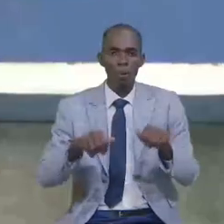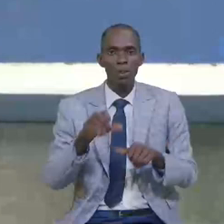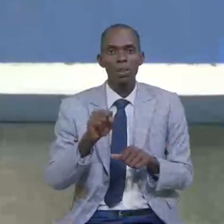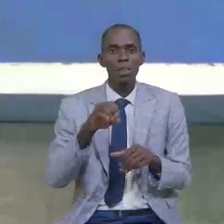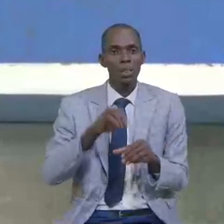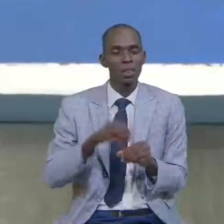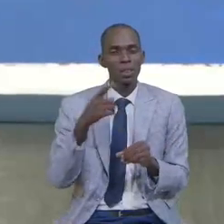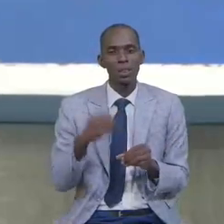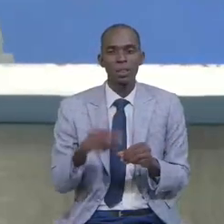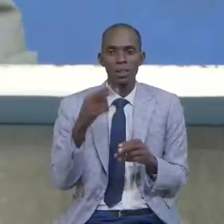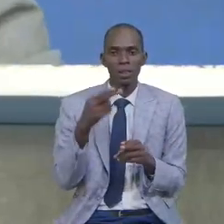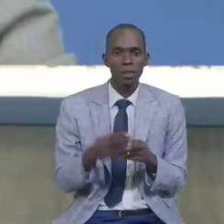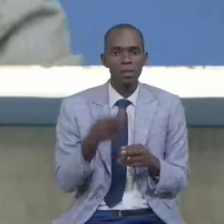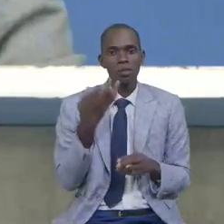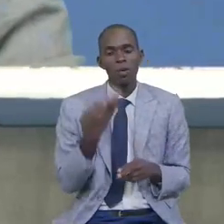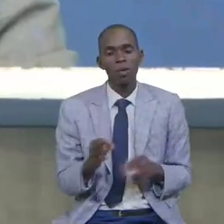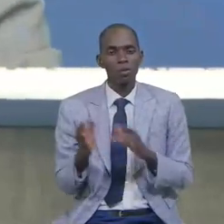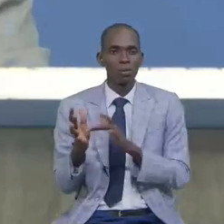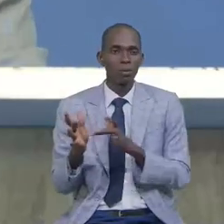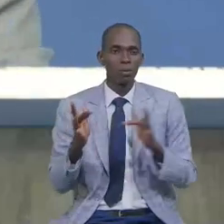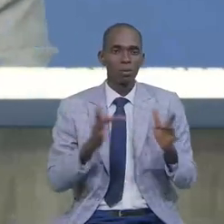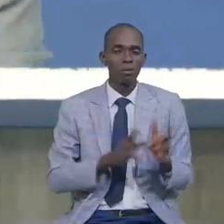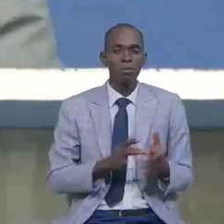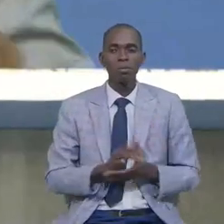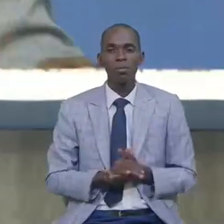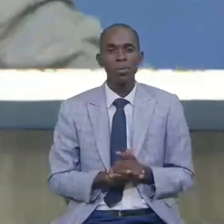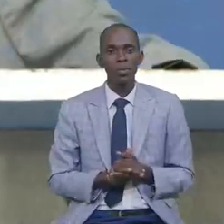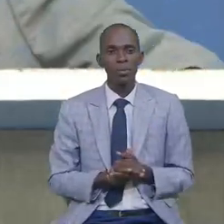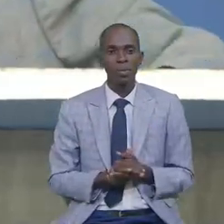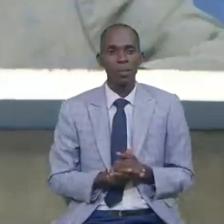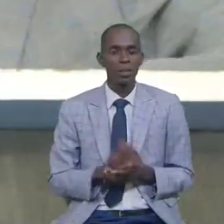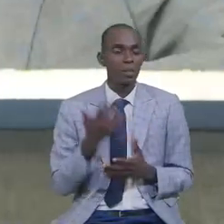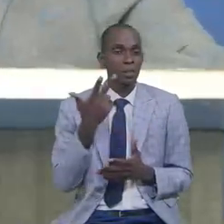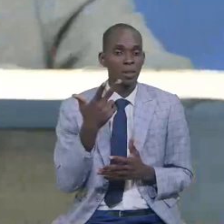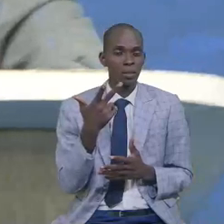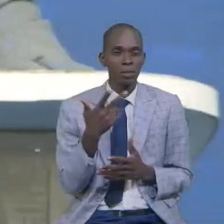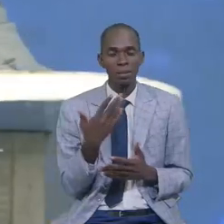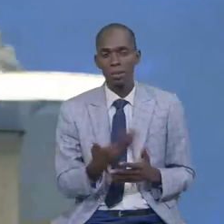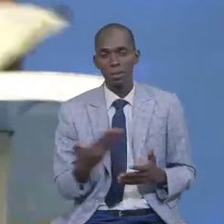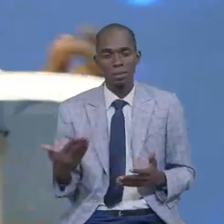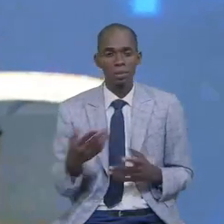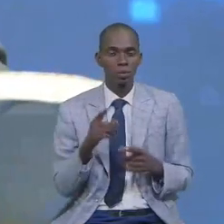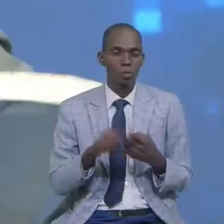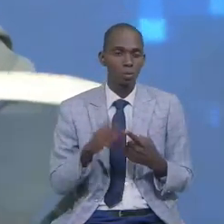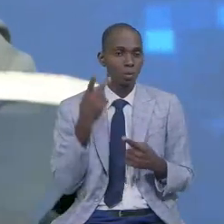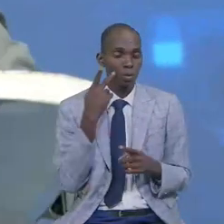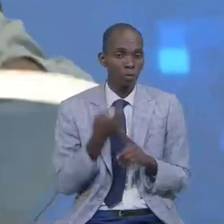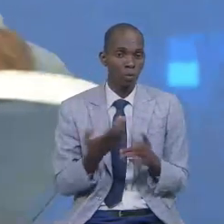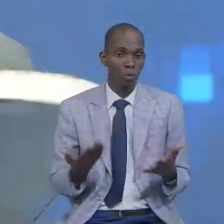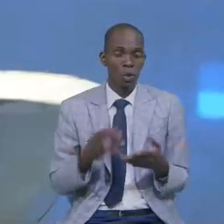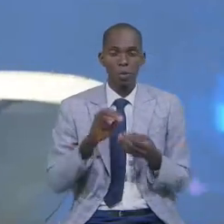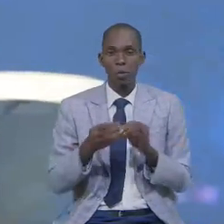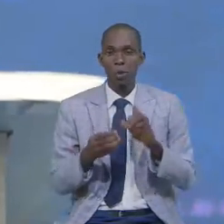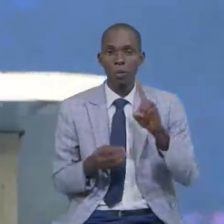de Jésus. Nous considérons trois perspectives de ce message.